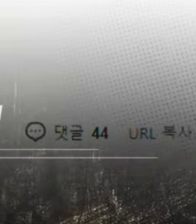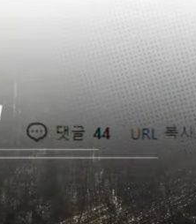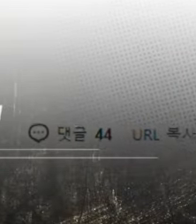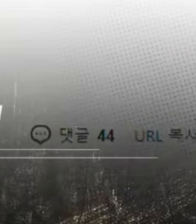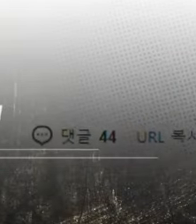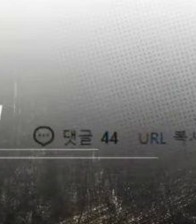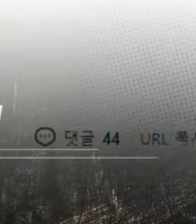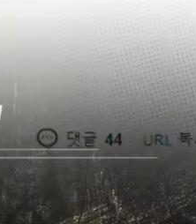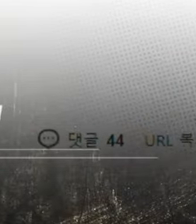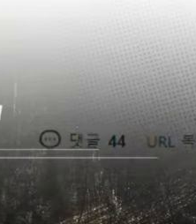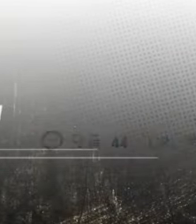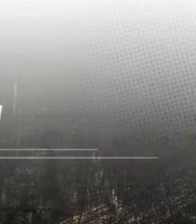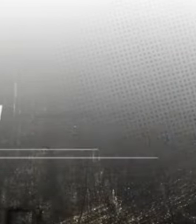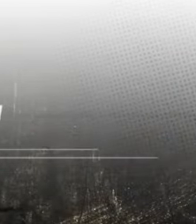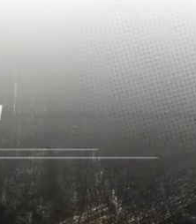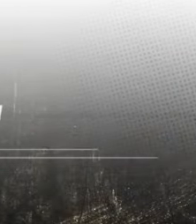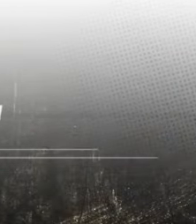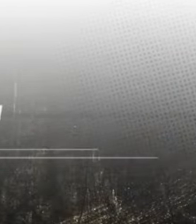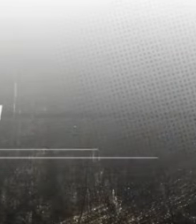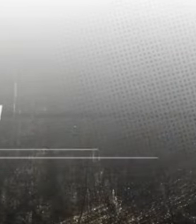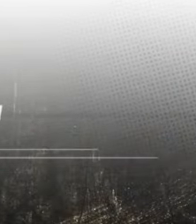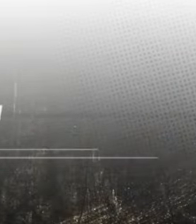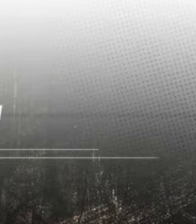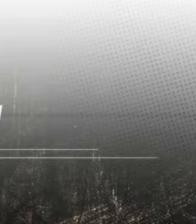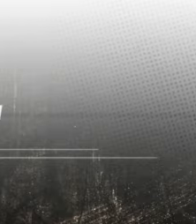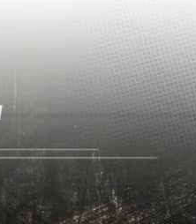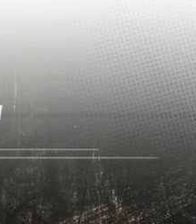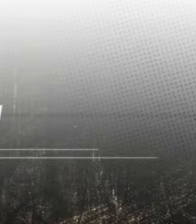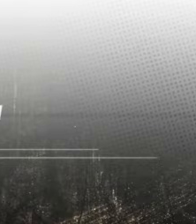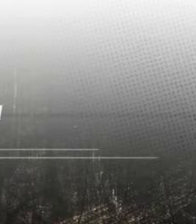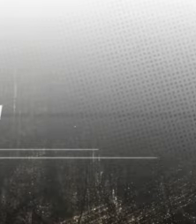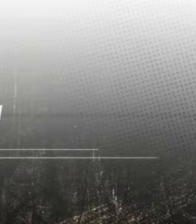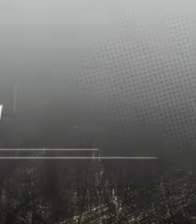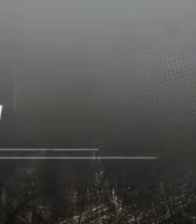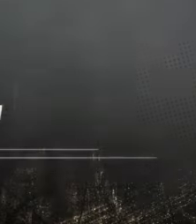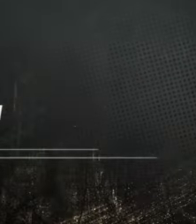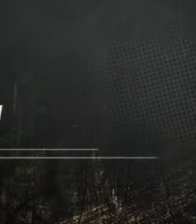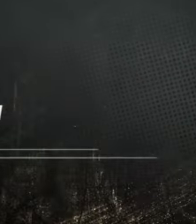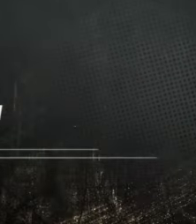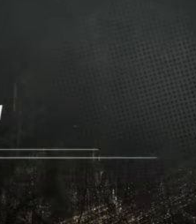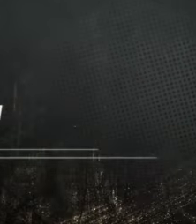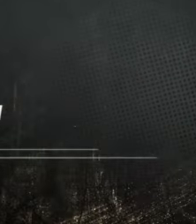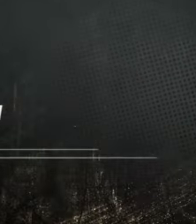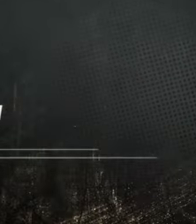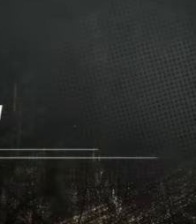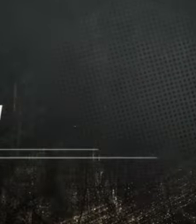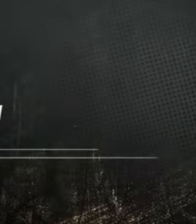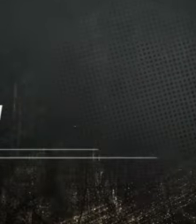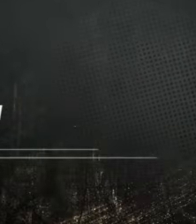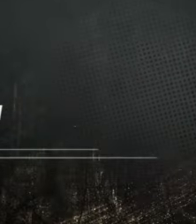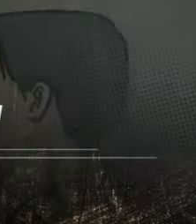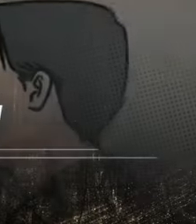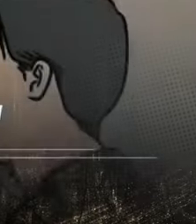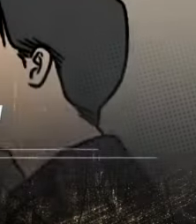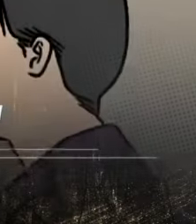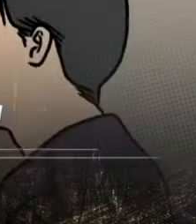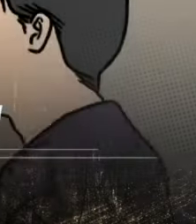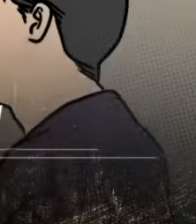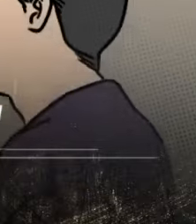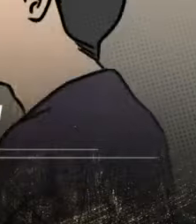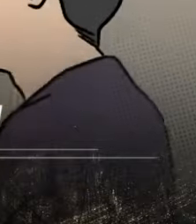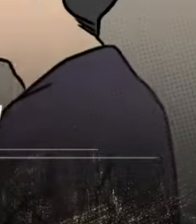온라인 커뮤니티에 실수로 소주값을 덜 계산해 재계산을 요구했다가 손님들에게 봉변을 당했다는 식당 사장의